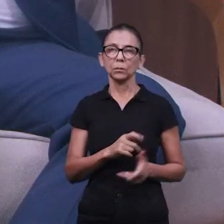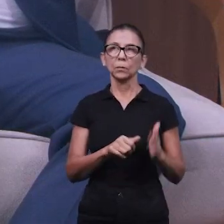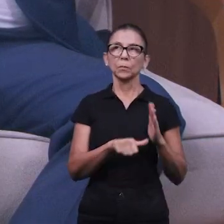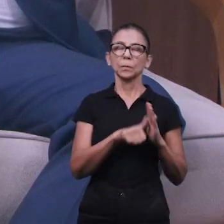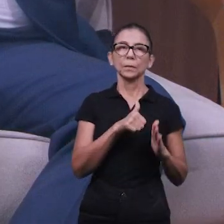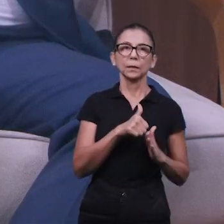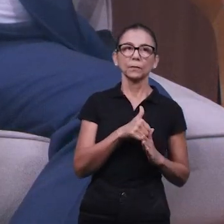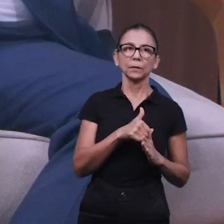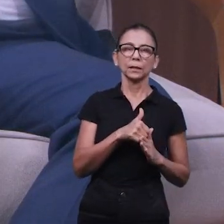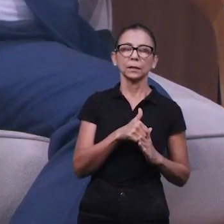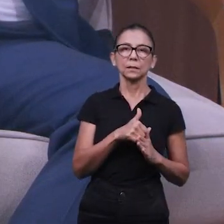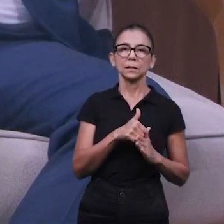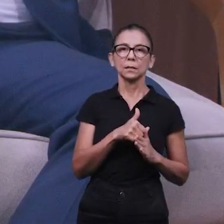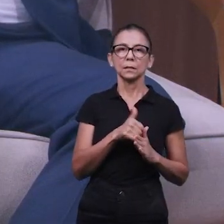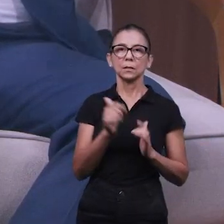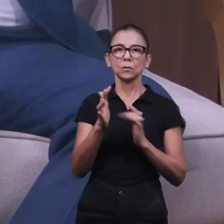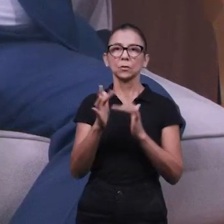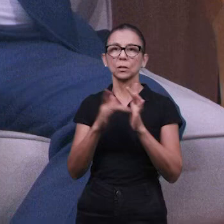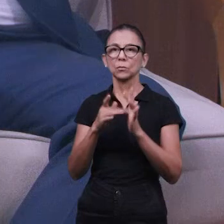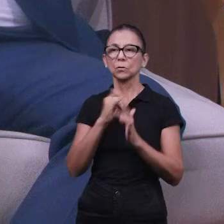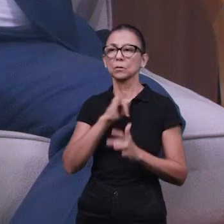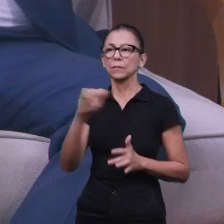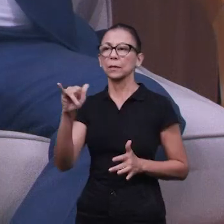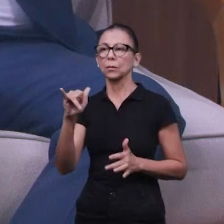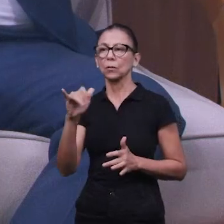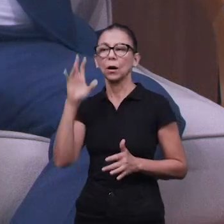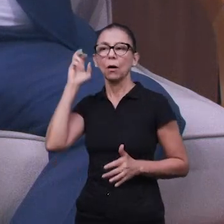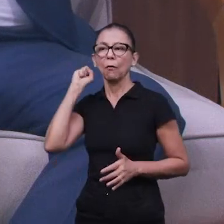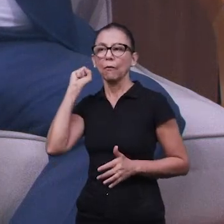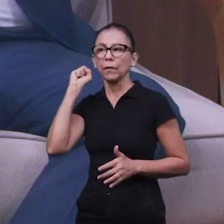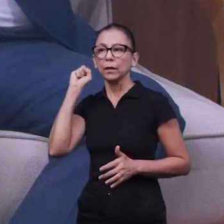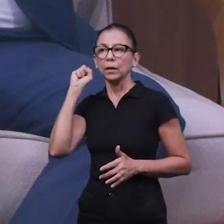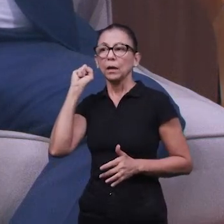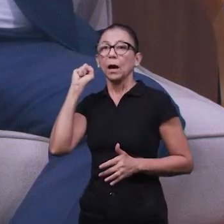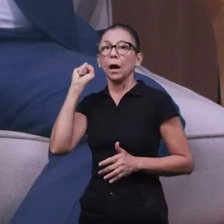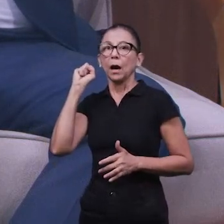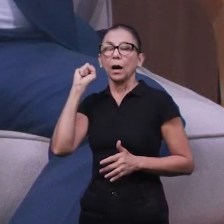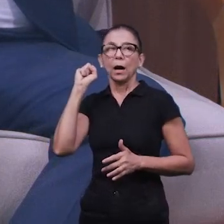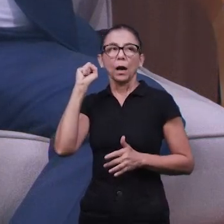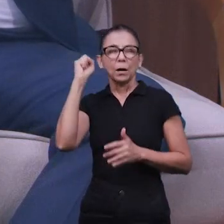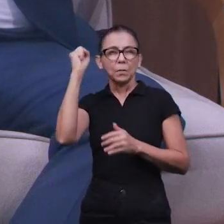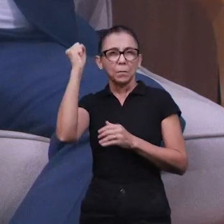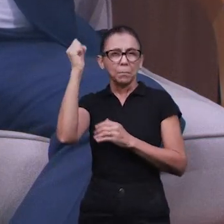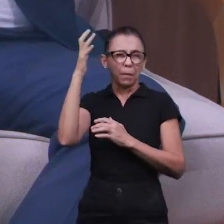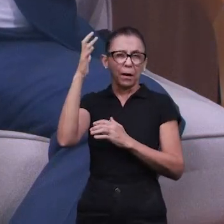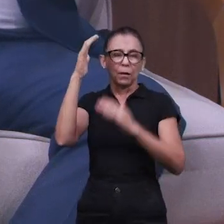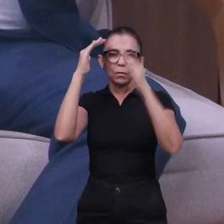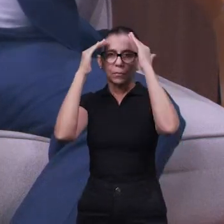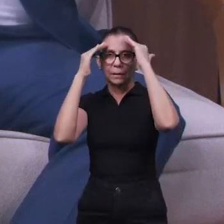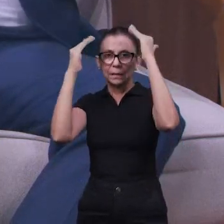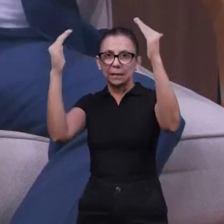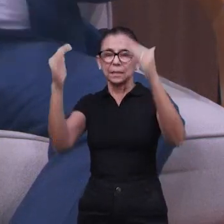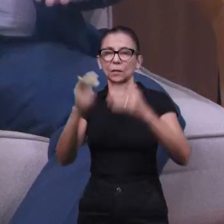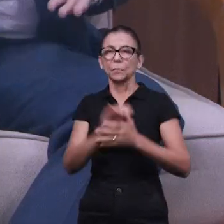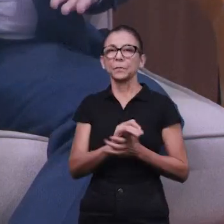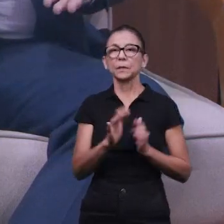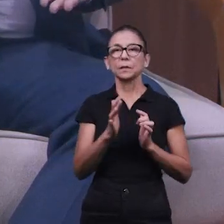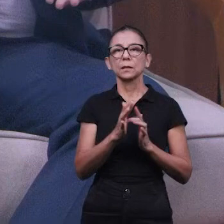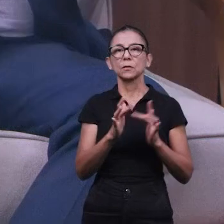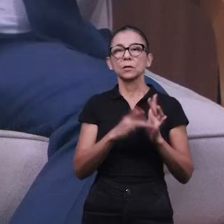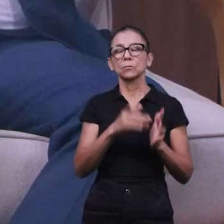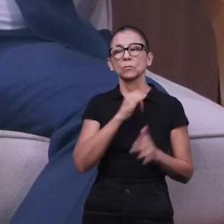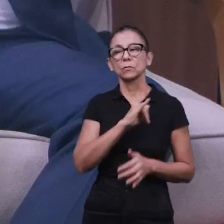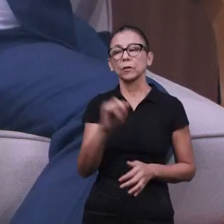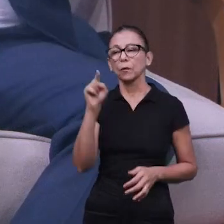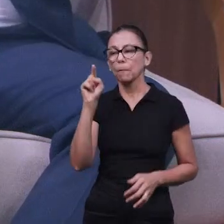été l'obéissance. Mais je dois faire quoi? Non, vous allez vers un endroit tel, pour la ville telle, et